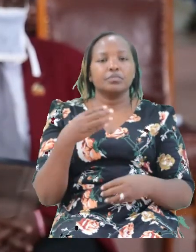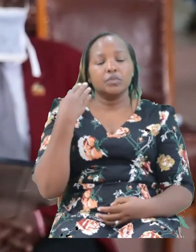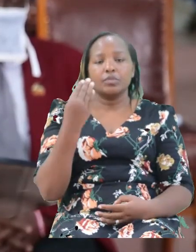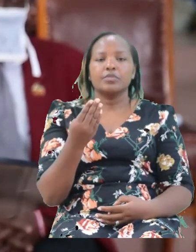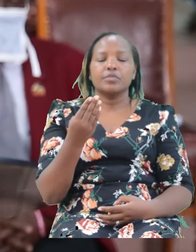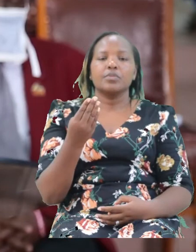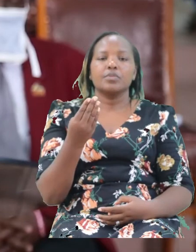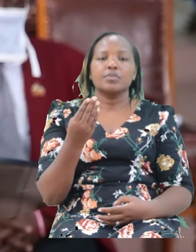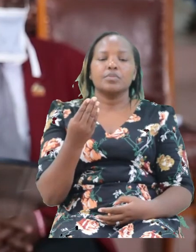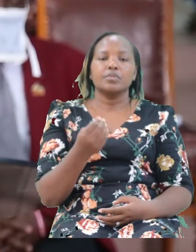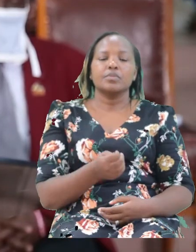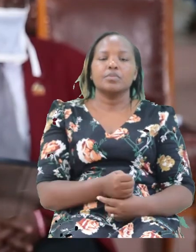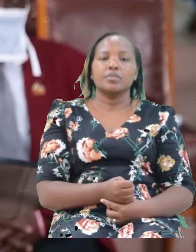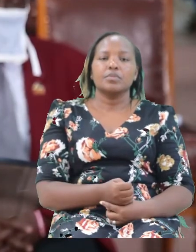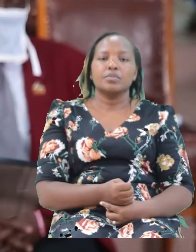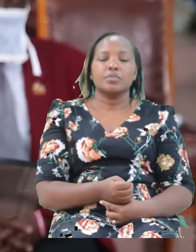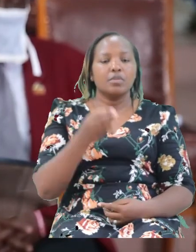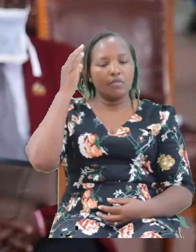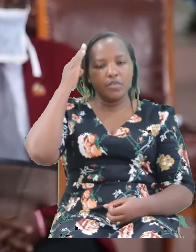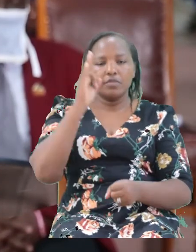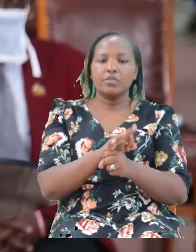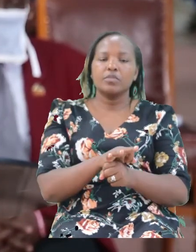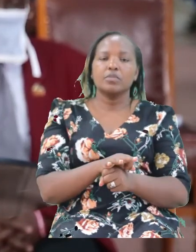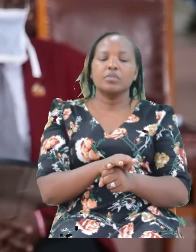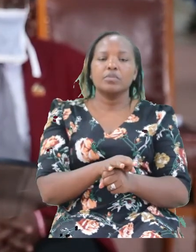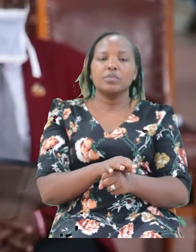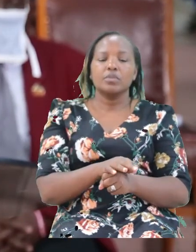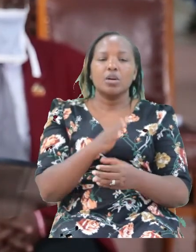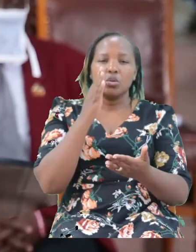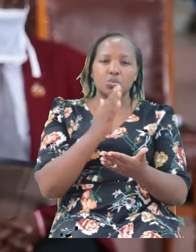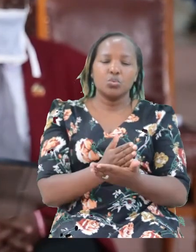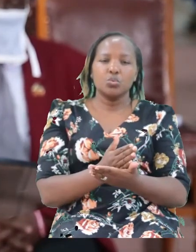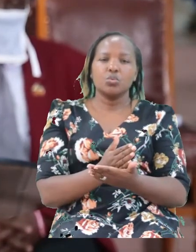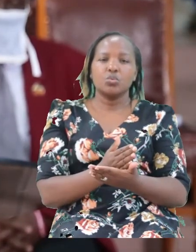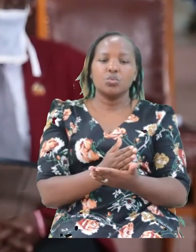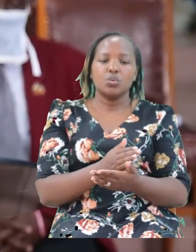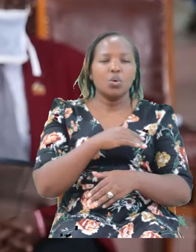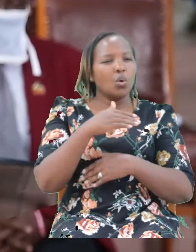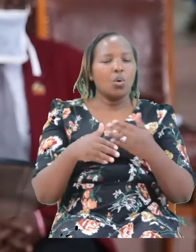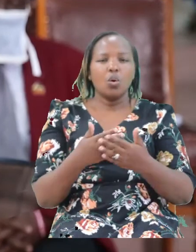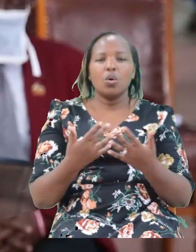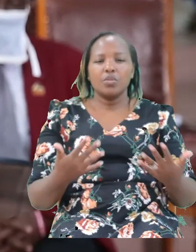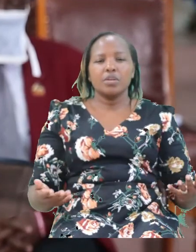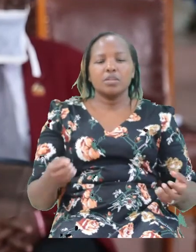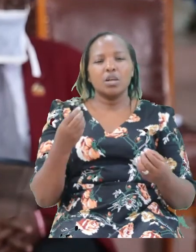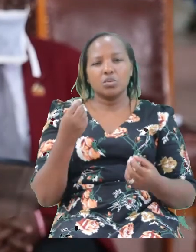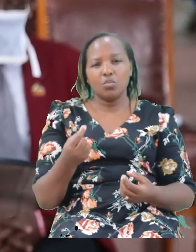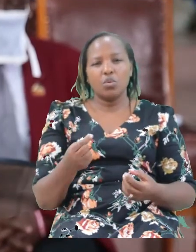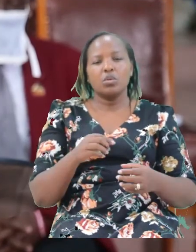Ya nne, kuwa mwaminifu na wa ukweli katika mambo yote madogo na